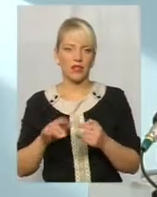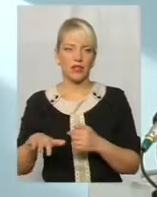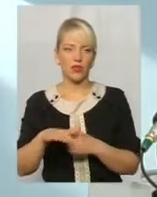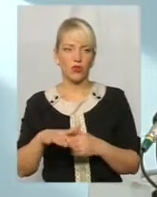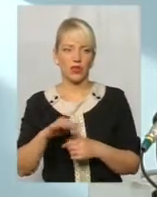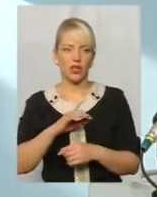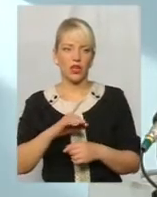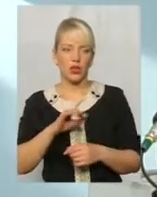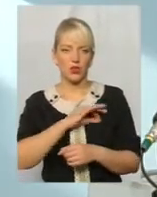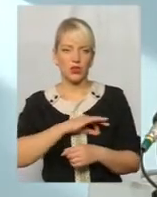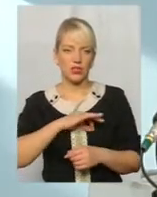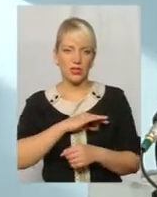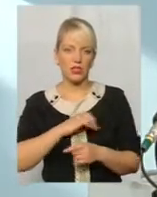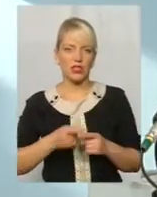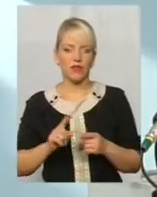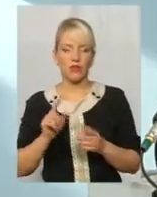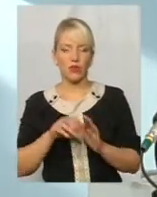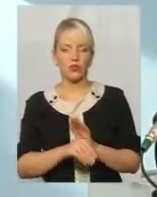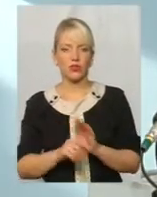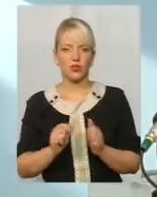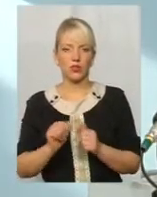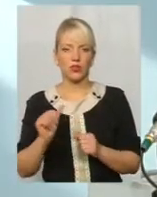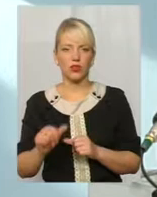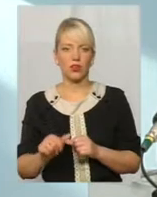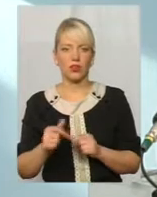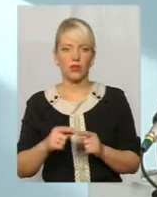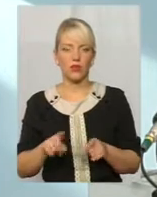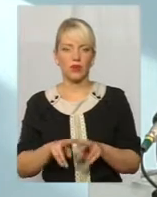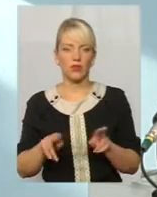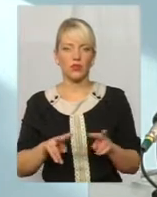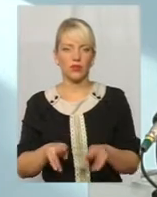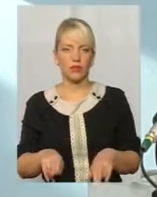управління юстиції, в тому числі, зокрема, подібними